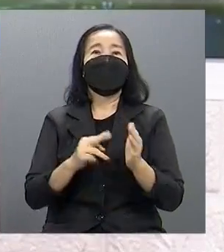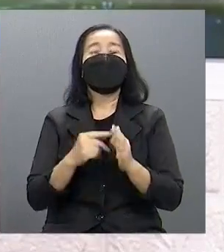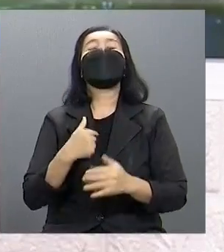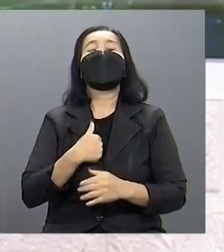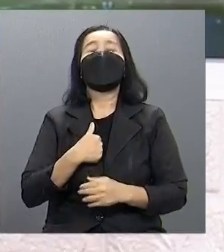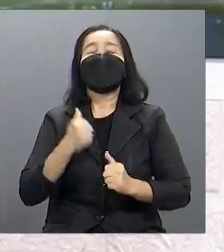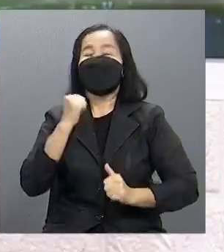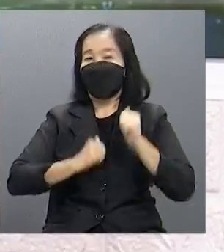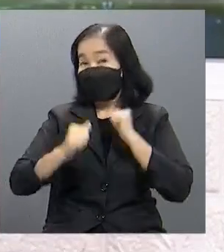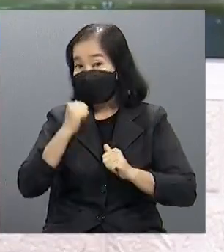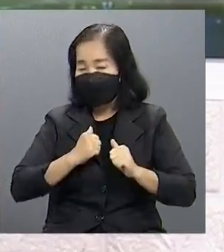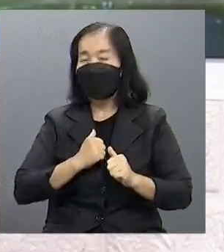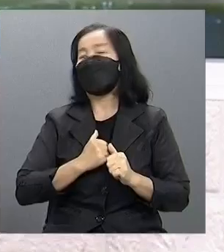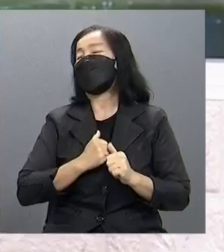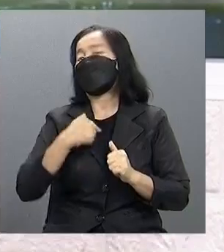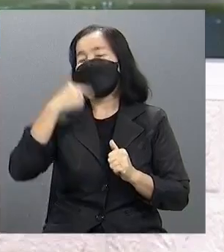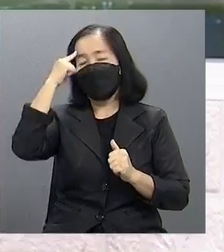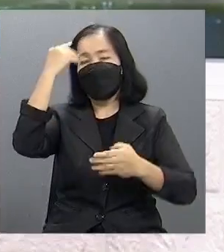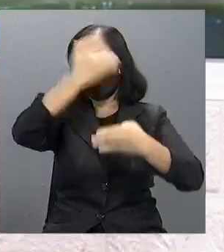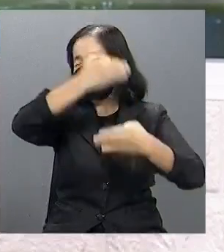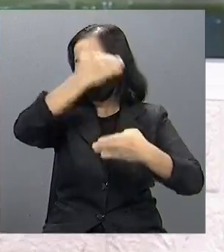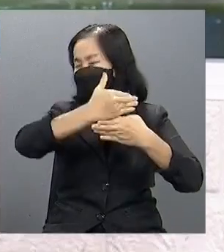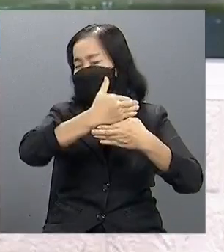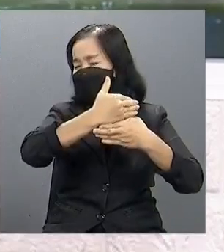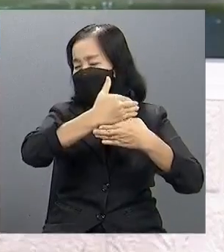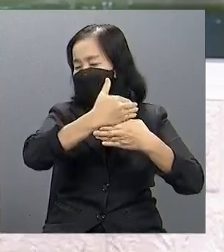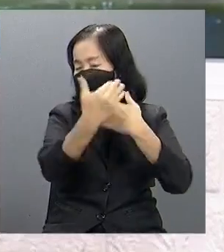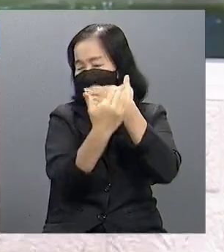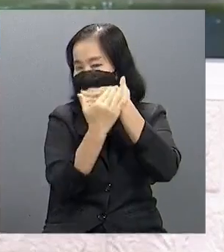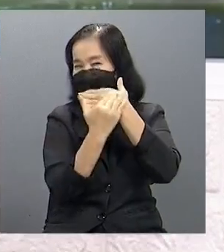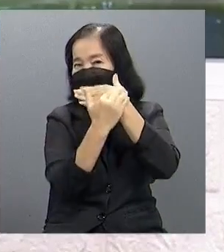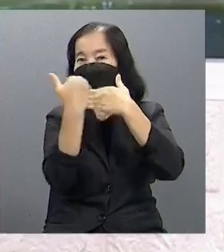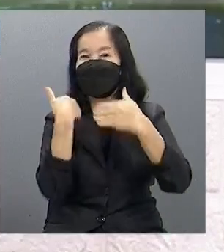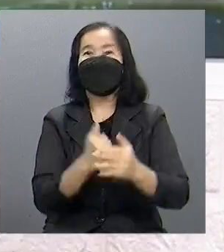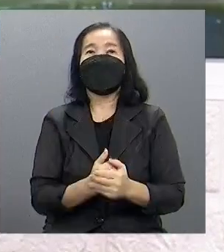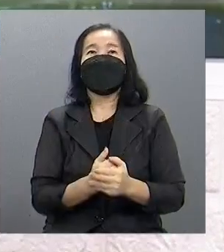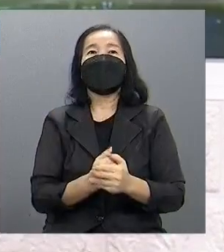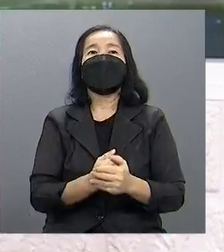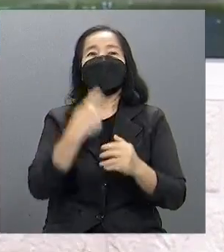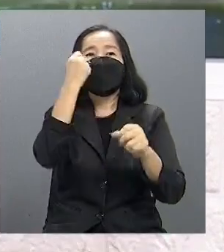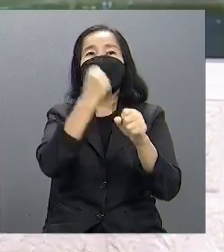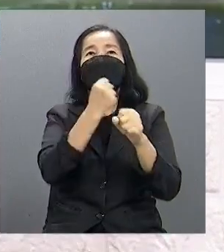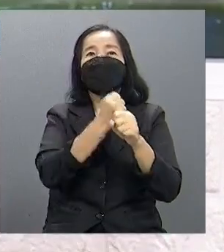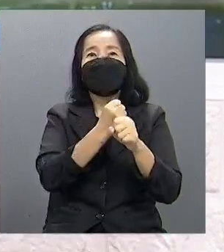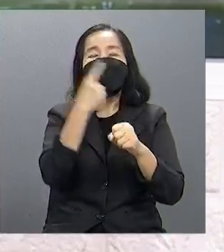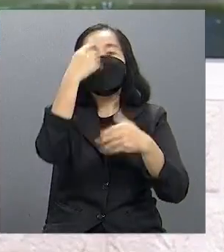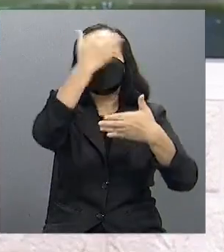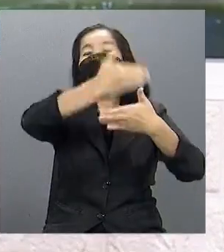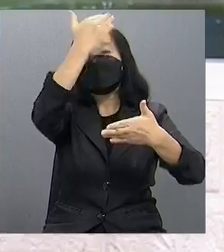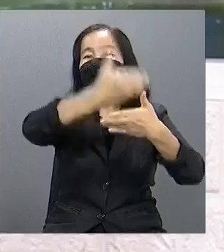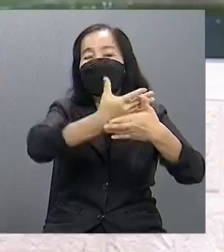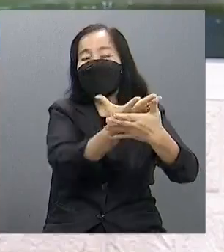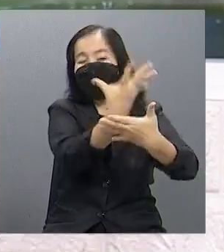ดีที่ตัวเราเองเล่นออกมาหรืออะไรออกมานี่ก็คือทั้งหมดมาจากการถ่ายทอดของผู้กำกับและผู้เขียนบทที่เยี่ยมมาก